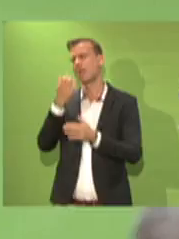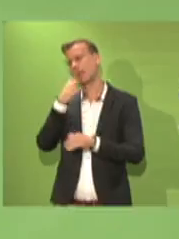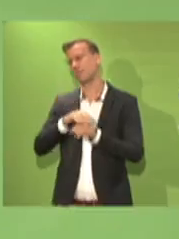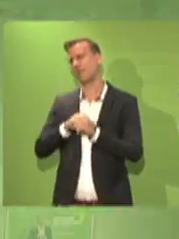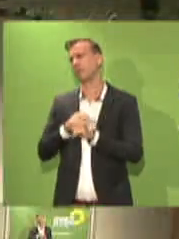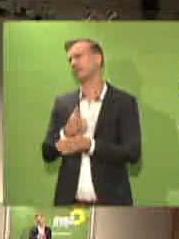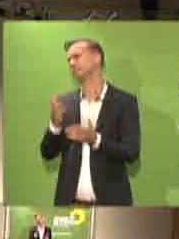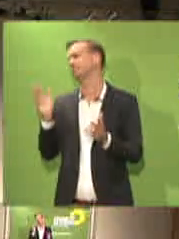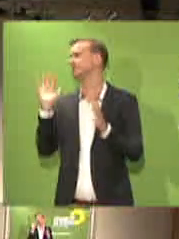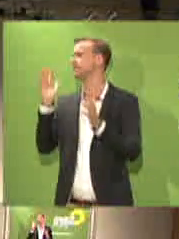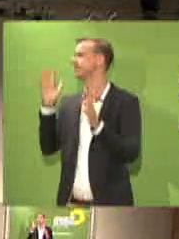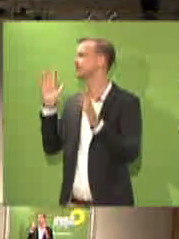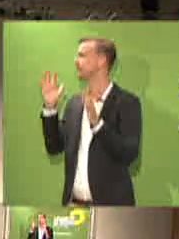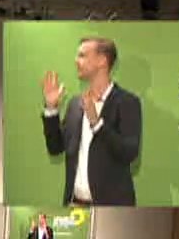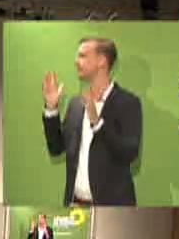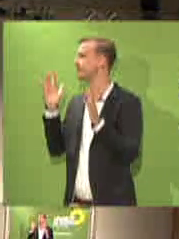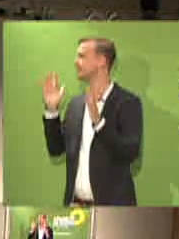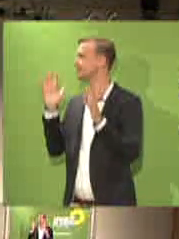Freunde.